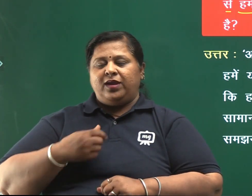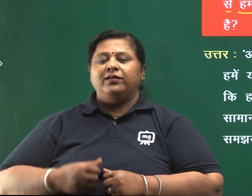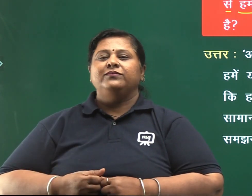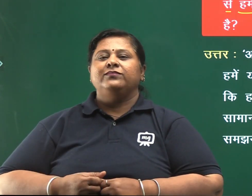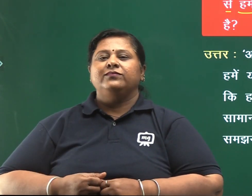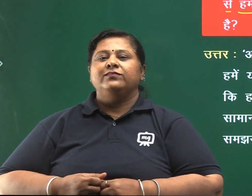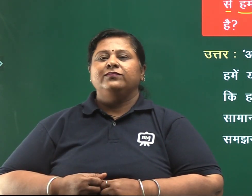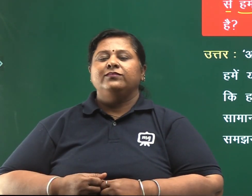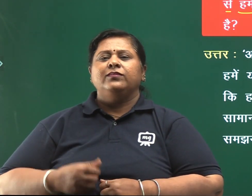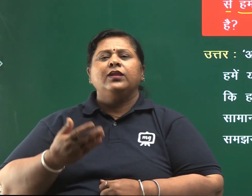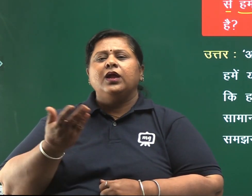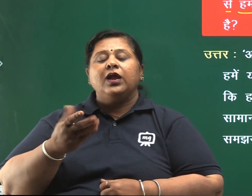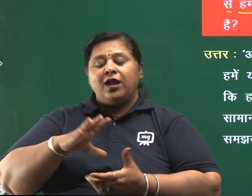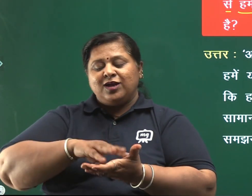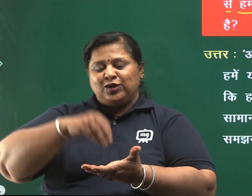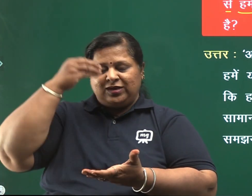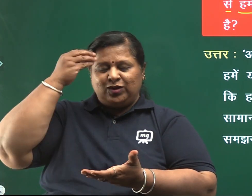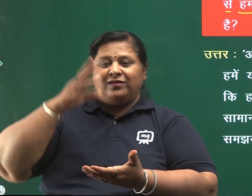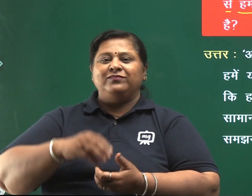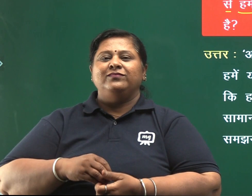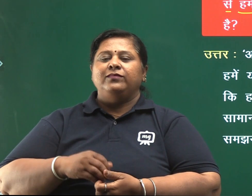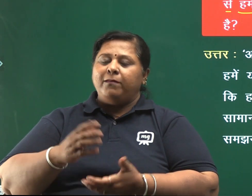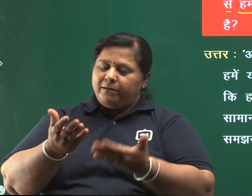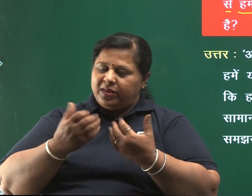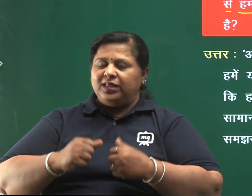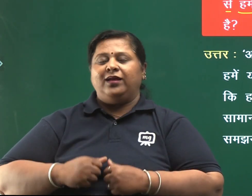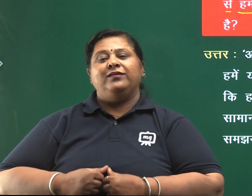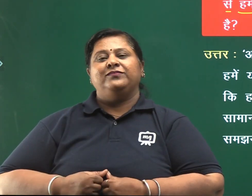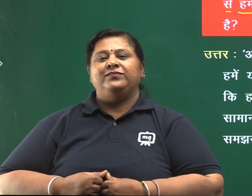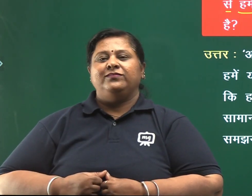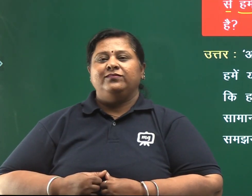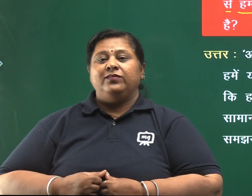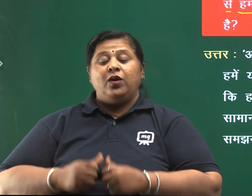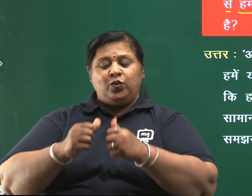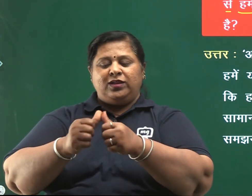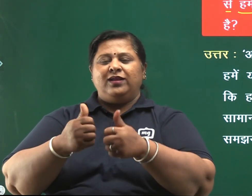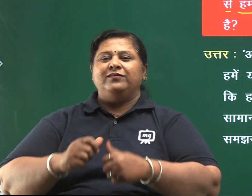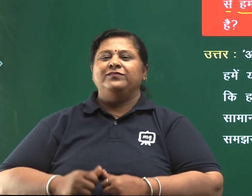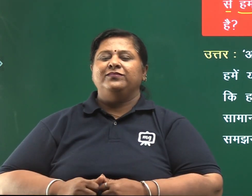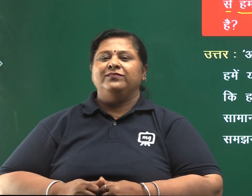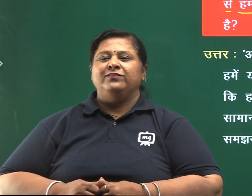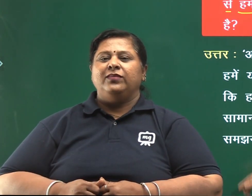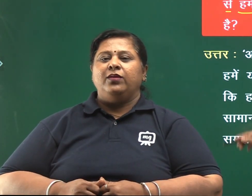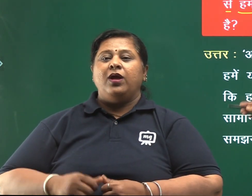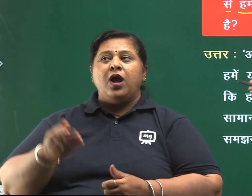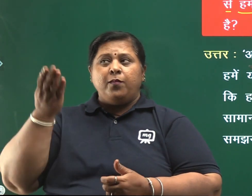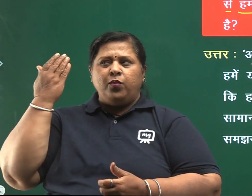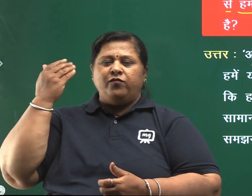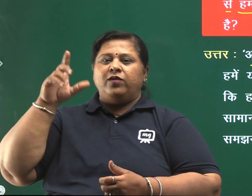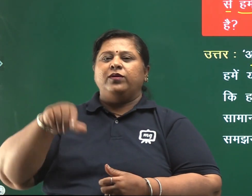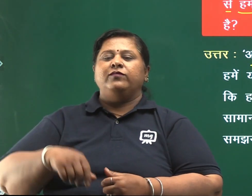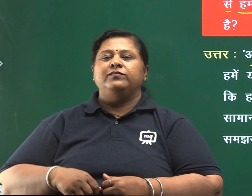हमें क्या शिक्षा मिलती है? उत्तर होगा अपूर्व